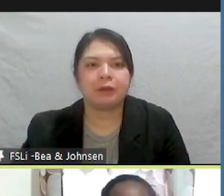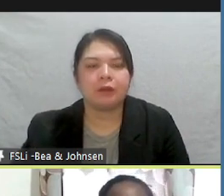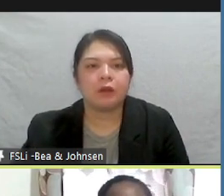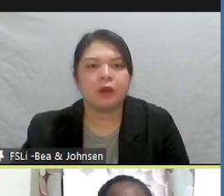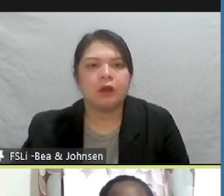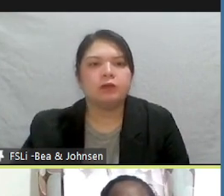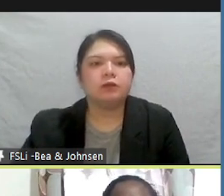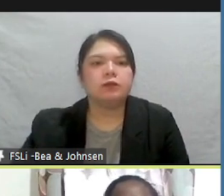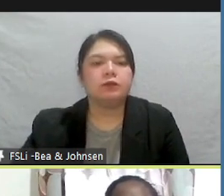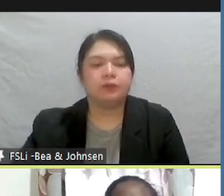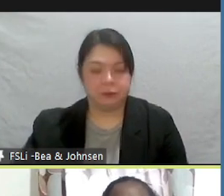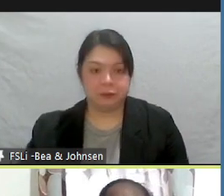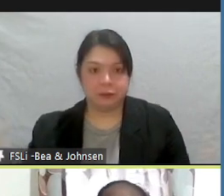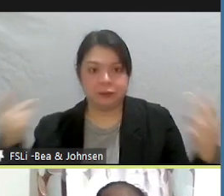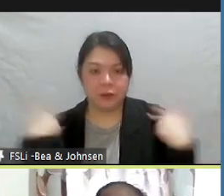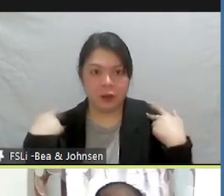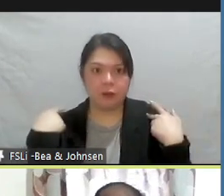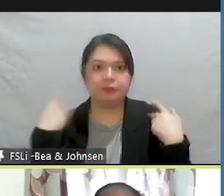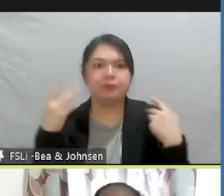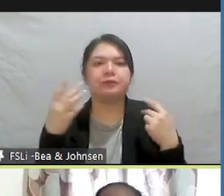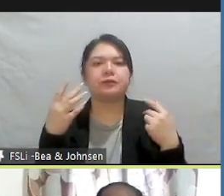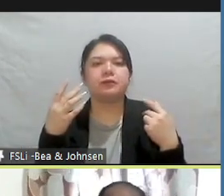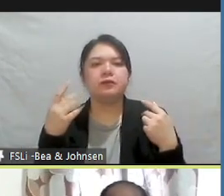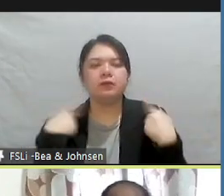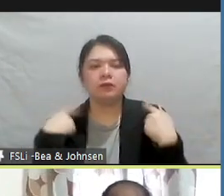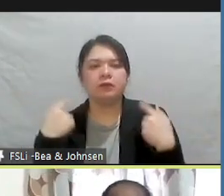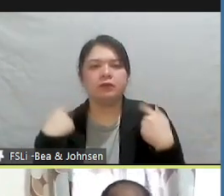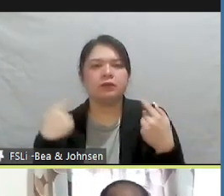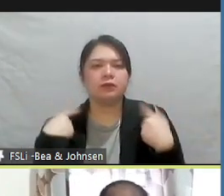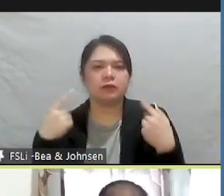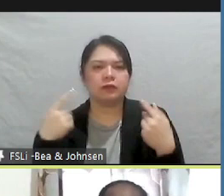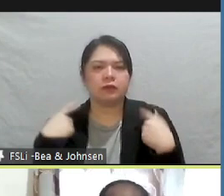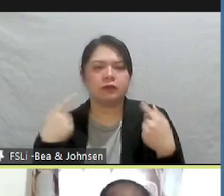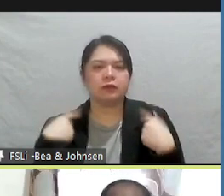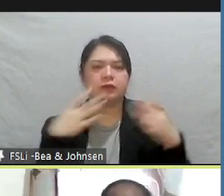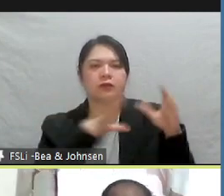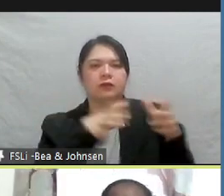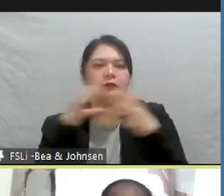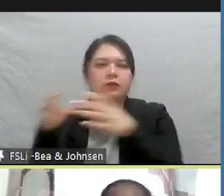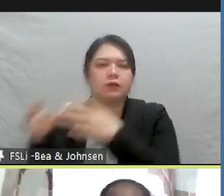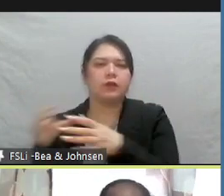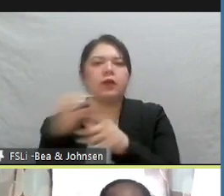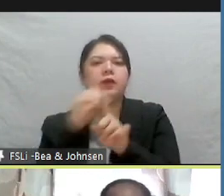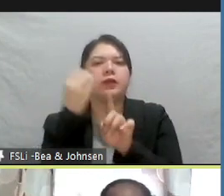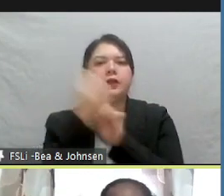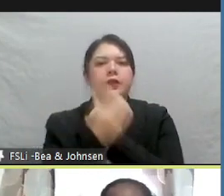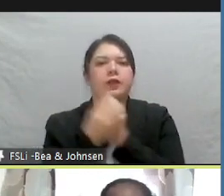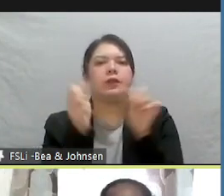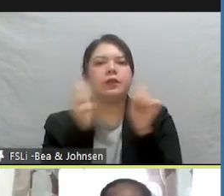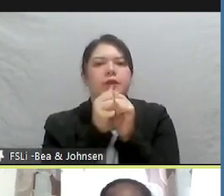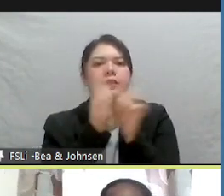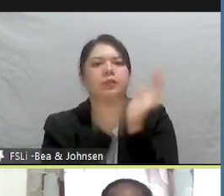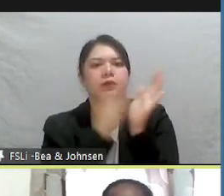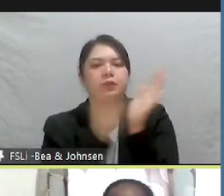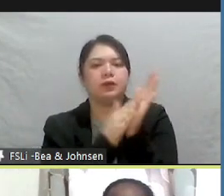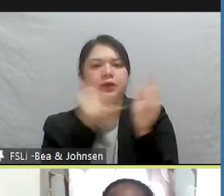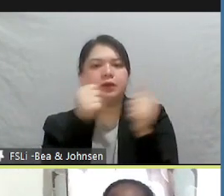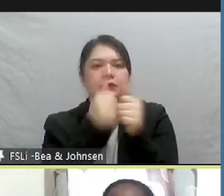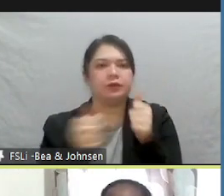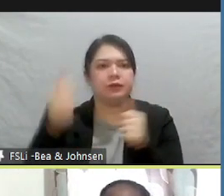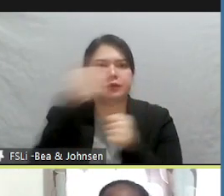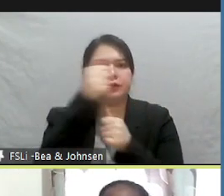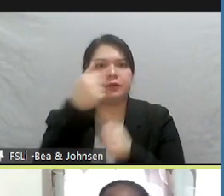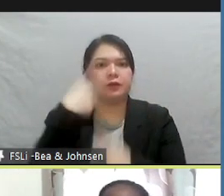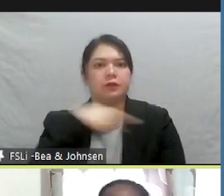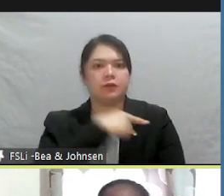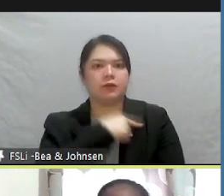Ito po, nagkaroon din po tayo ng division or IPED orientation with the school heads po. Kasi po, naniniwala kami na